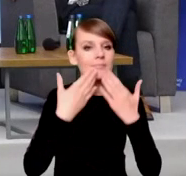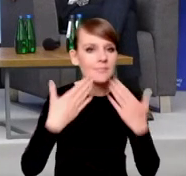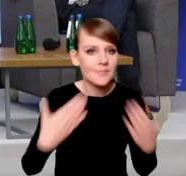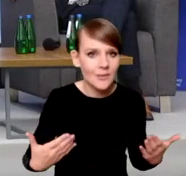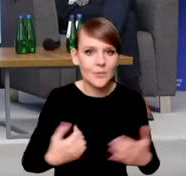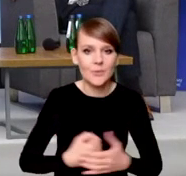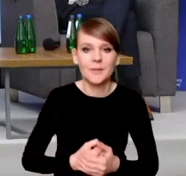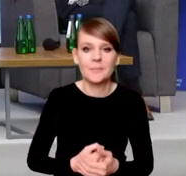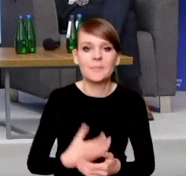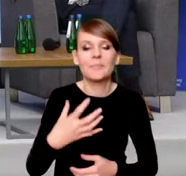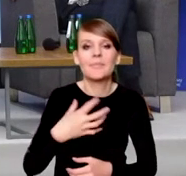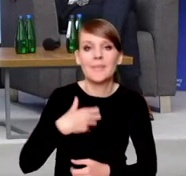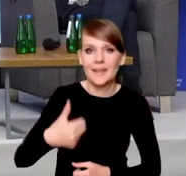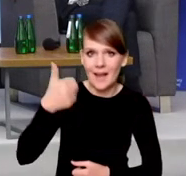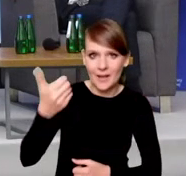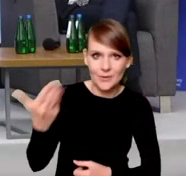rektorze.